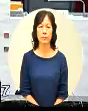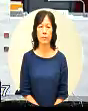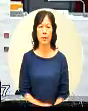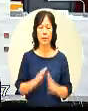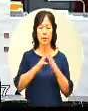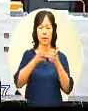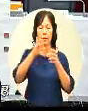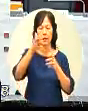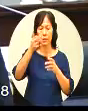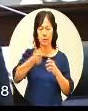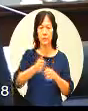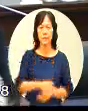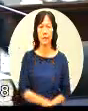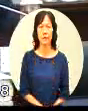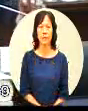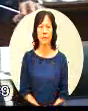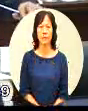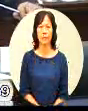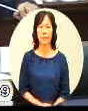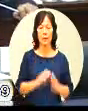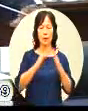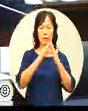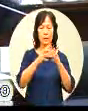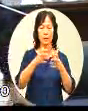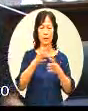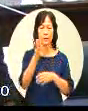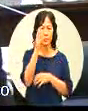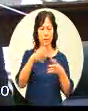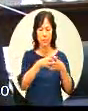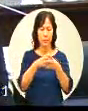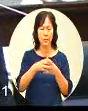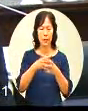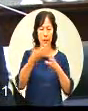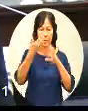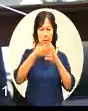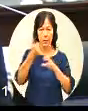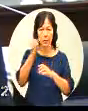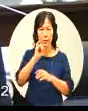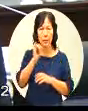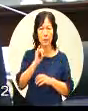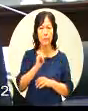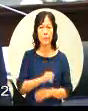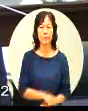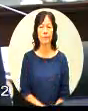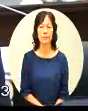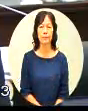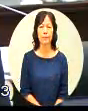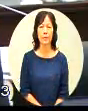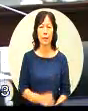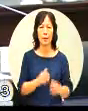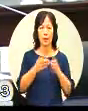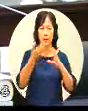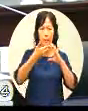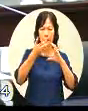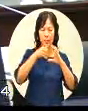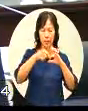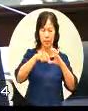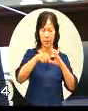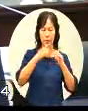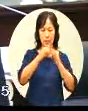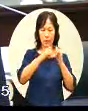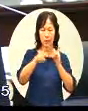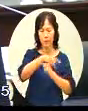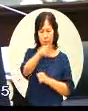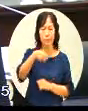市长，我们的市府团队还有媒体朋友、电视机的我们高雄市民，大家午安